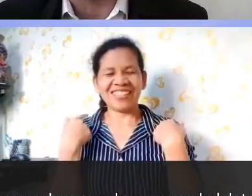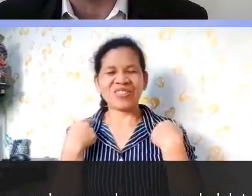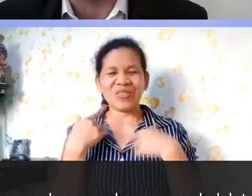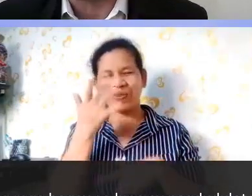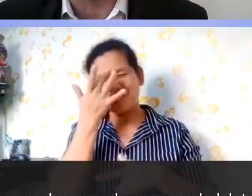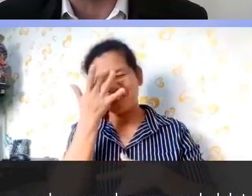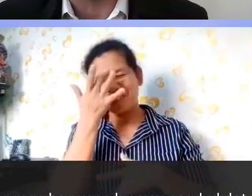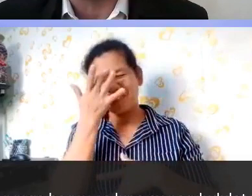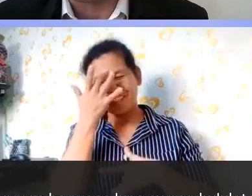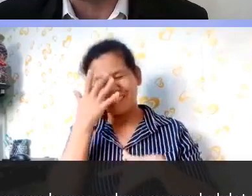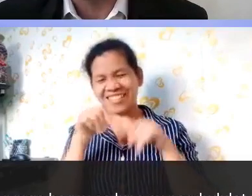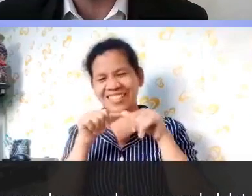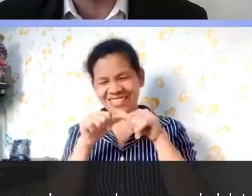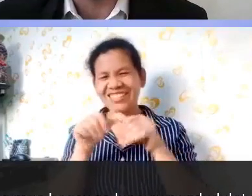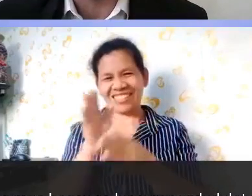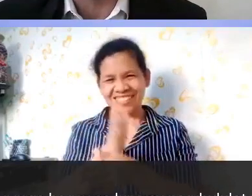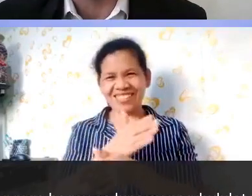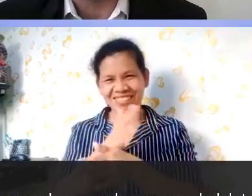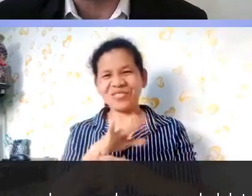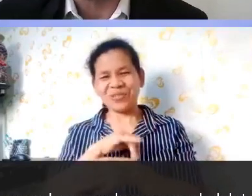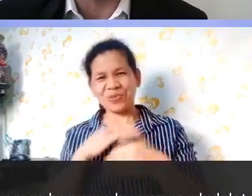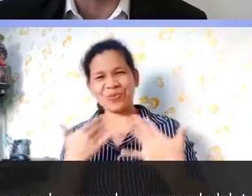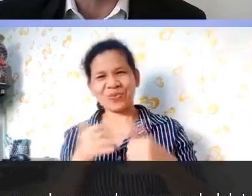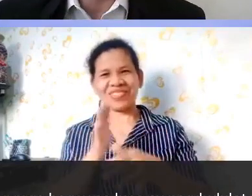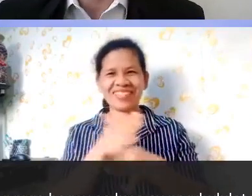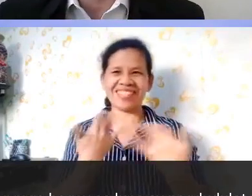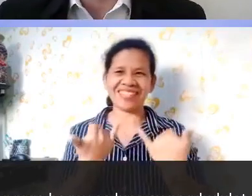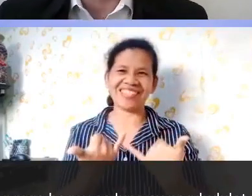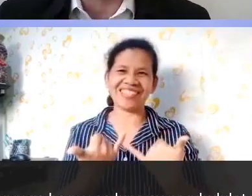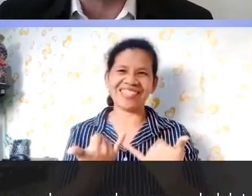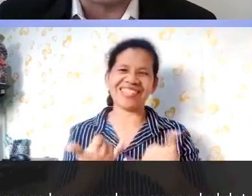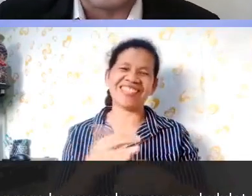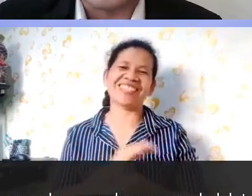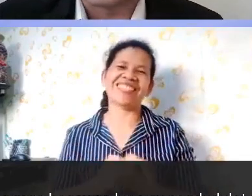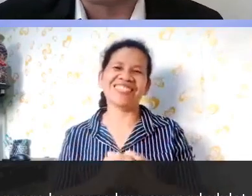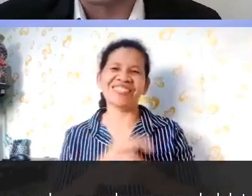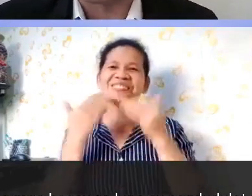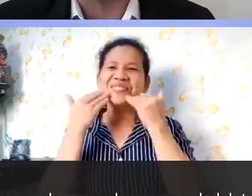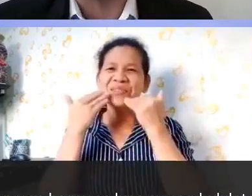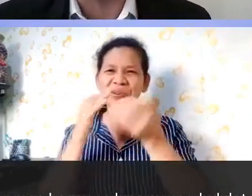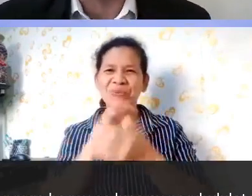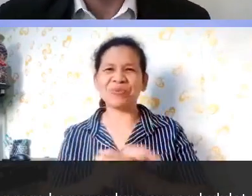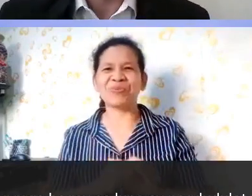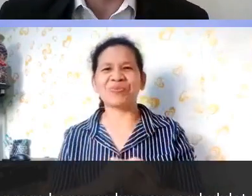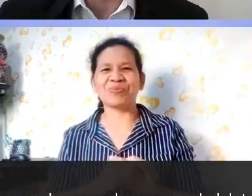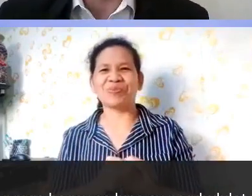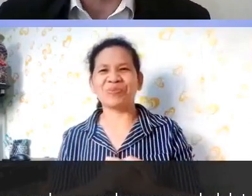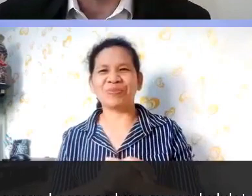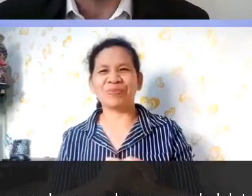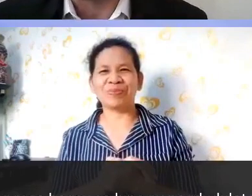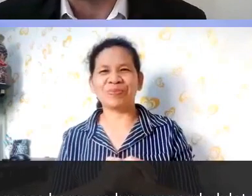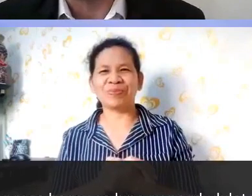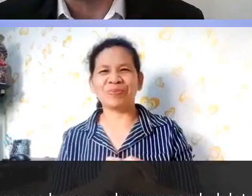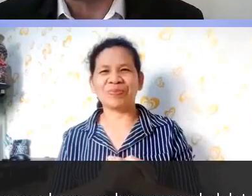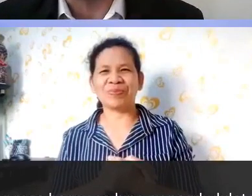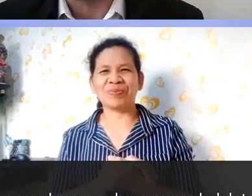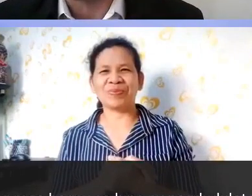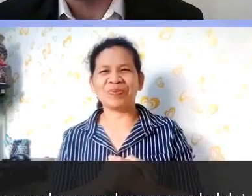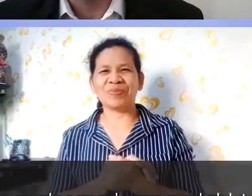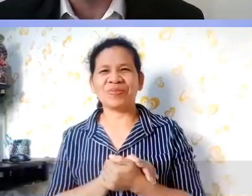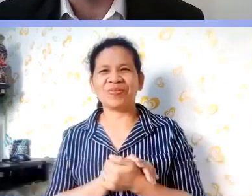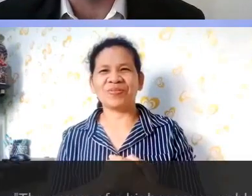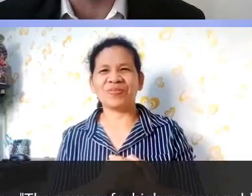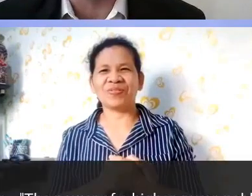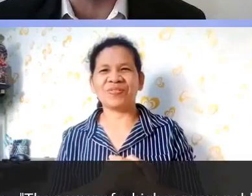at ako tuloy napakanta dito sa ating nalaman tuloy ng ating mga kapatid na ako'y nakakanta.